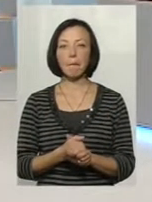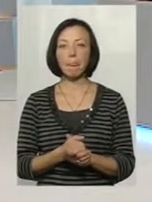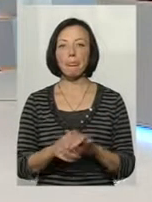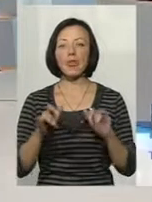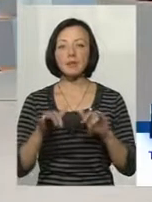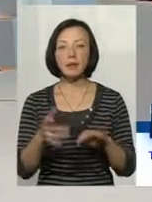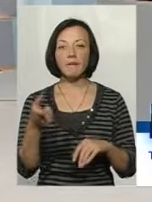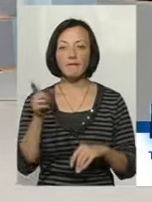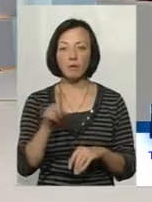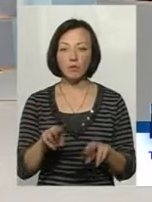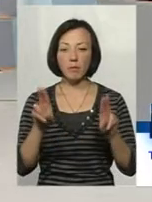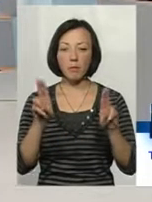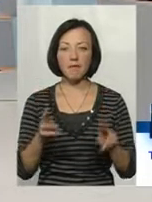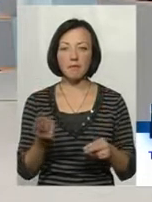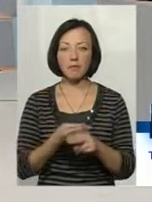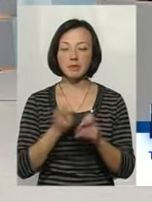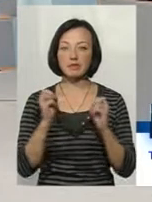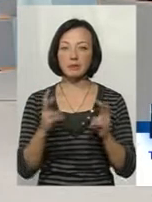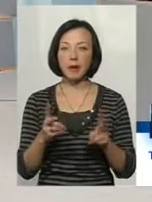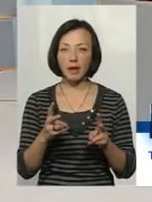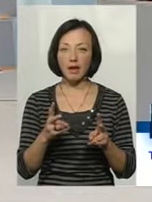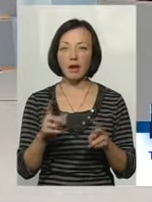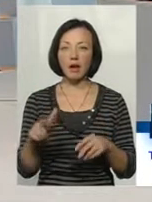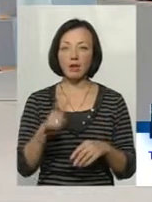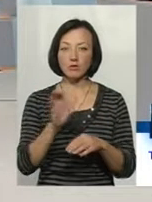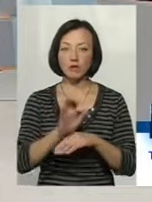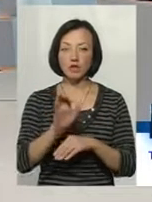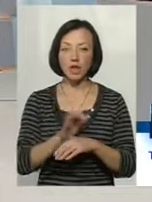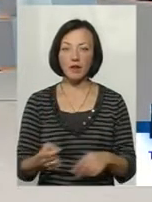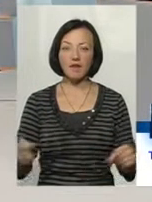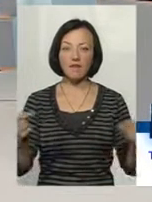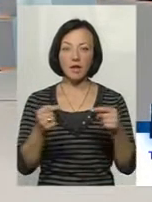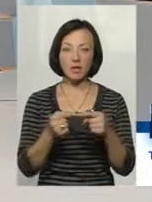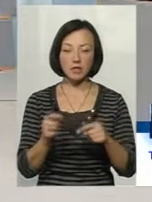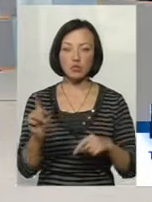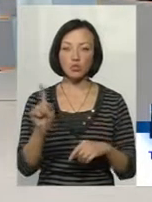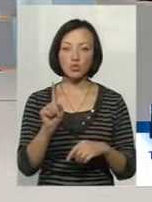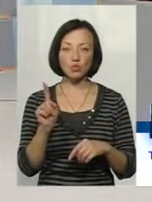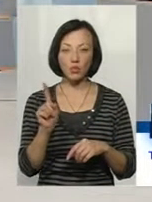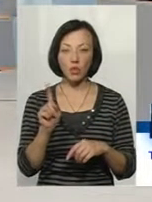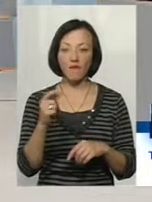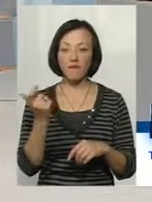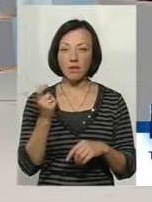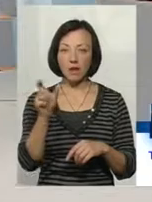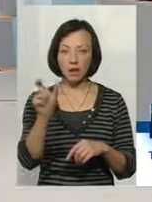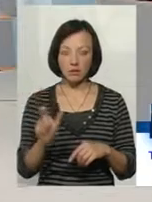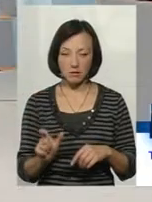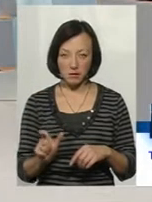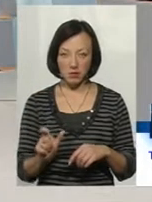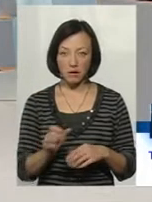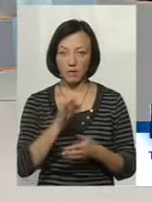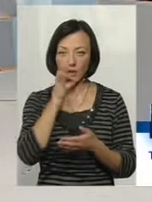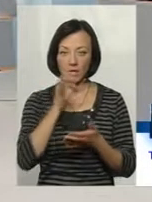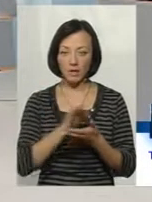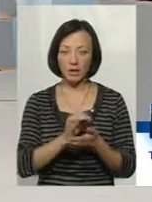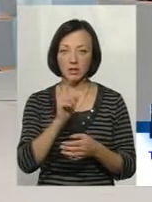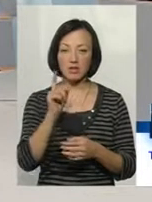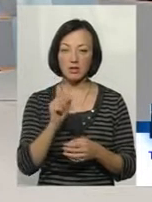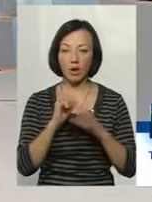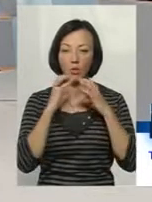даний час правилами безпеки систем газопостачання визначено, що власник, користувач відповідає